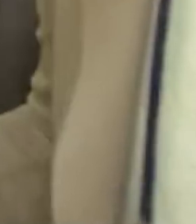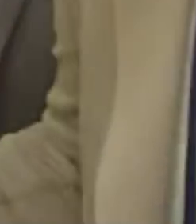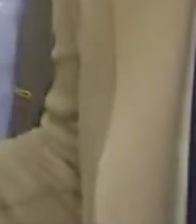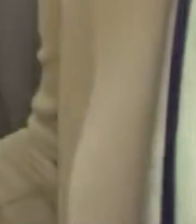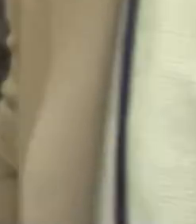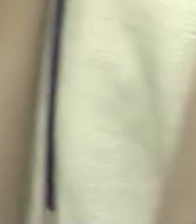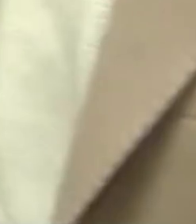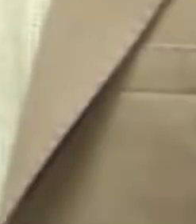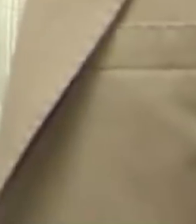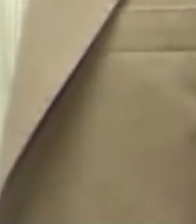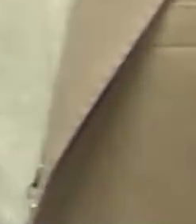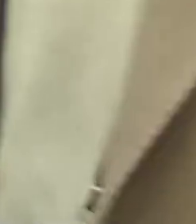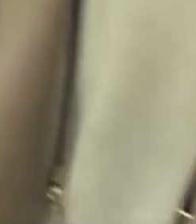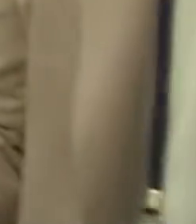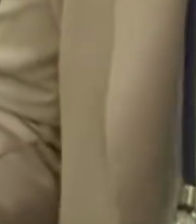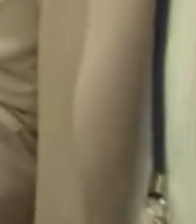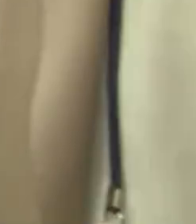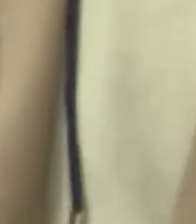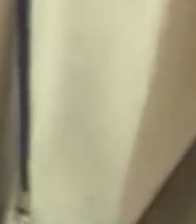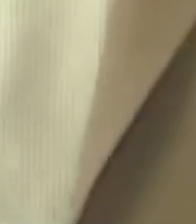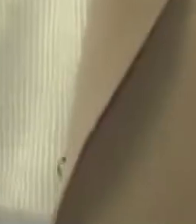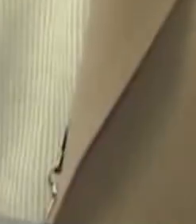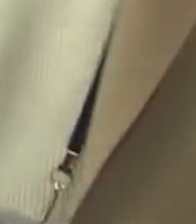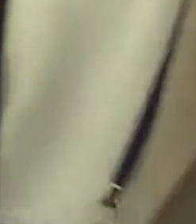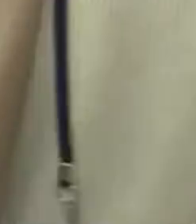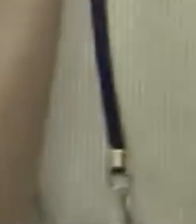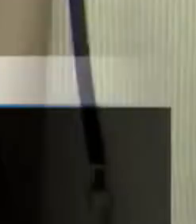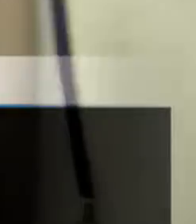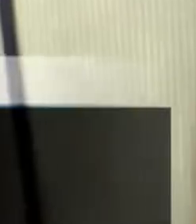야권에서는 거취 표명 개표 전에 해야 한다는 목소리도 나오거든요.